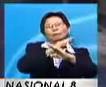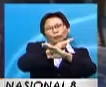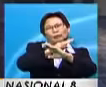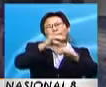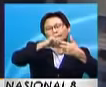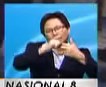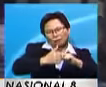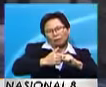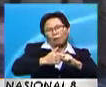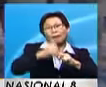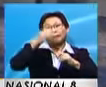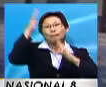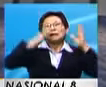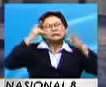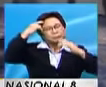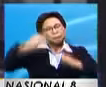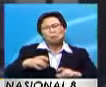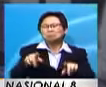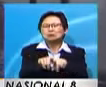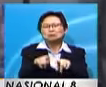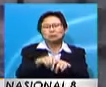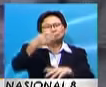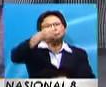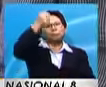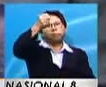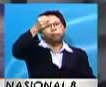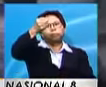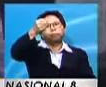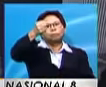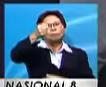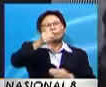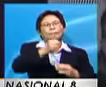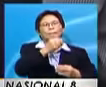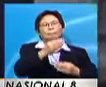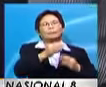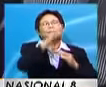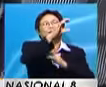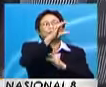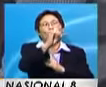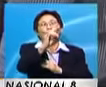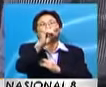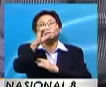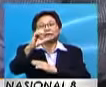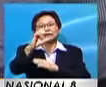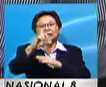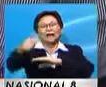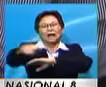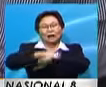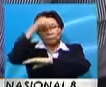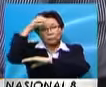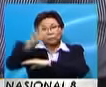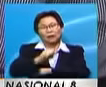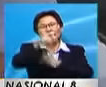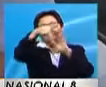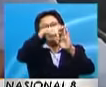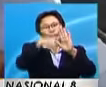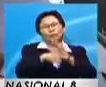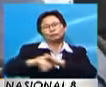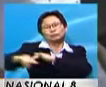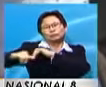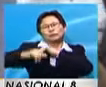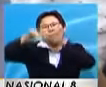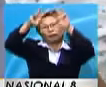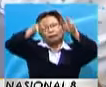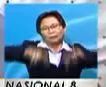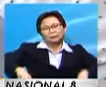pendidikan lensa juga adalah sama yaitu berpegang kepada kota telah Khushi di Laut Cina Selatan dan juga prinsip bersama